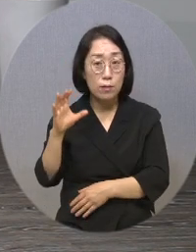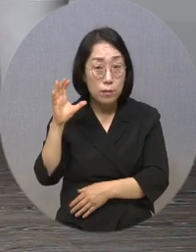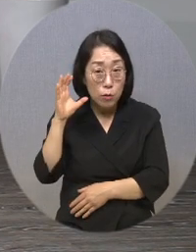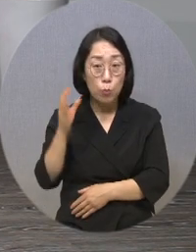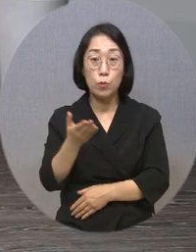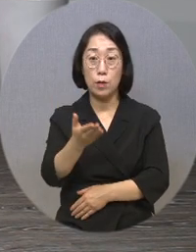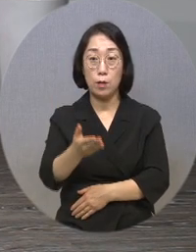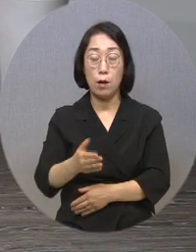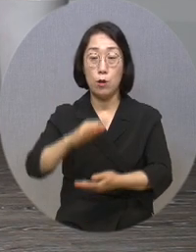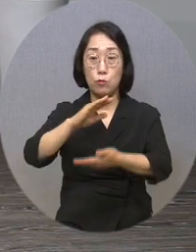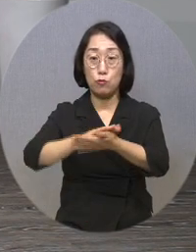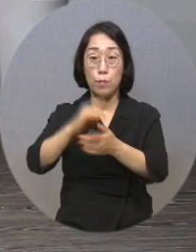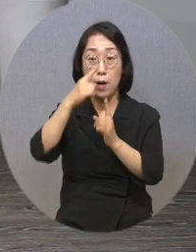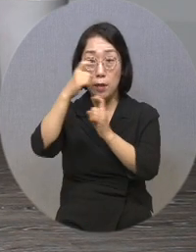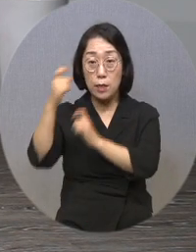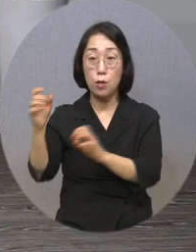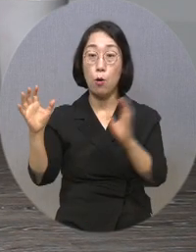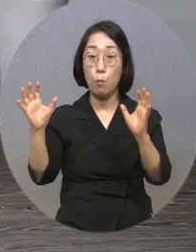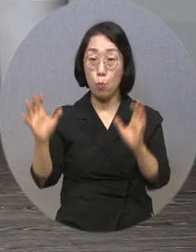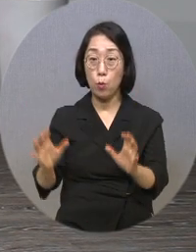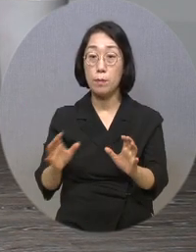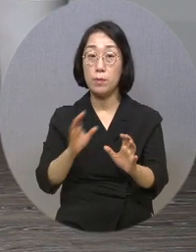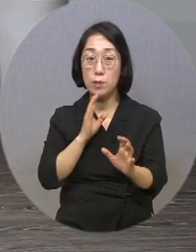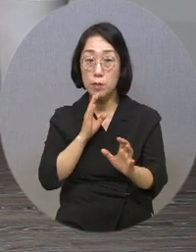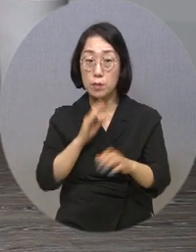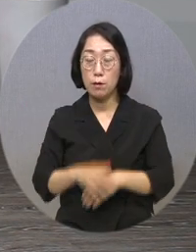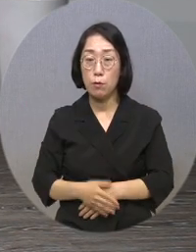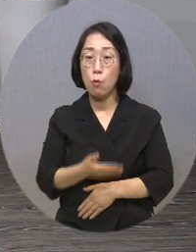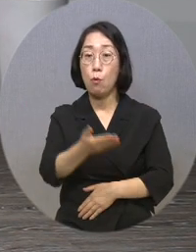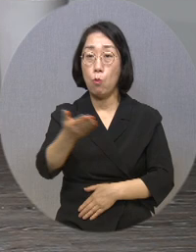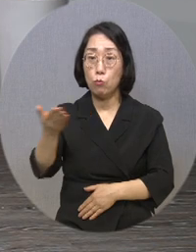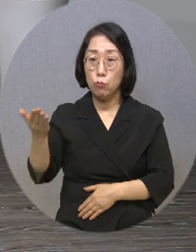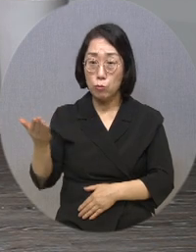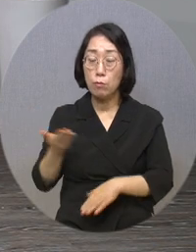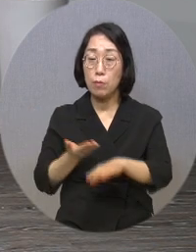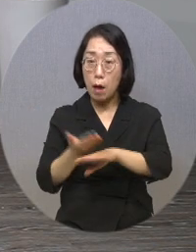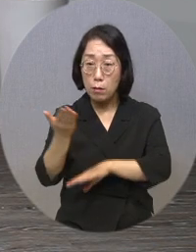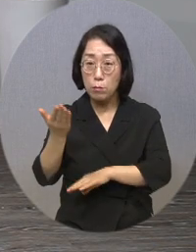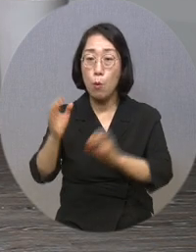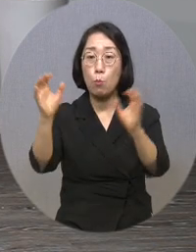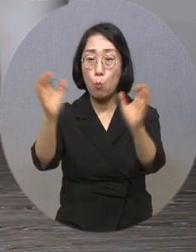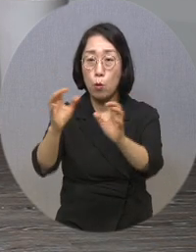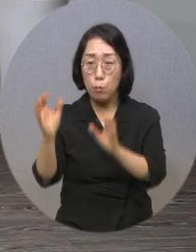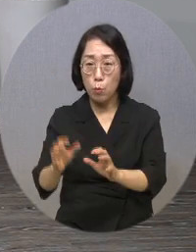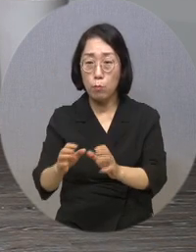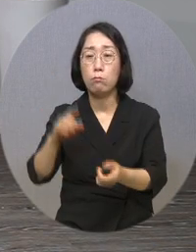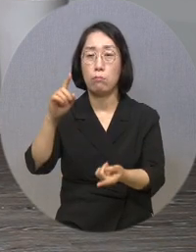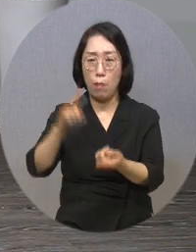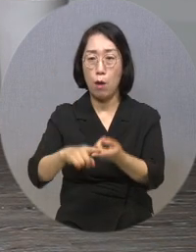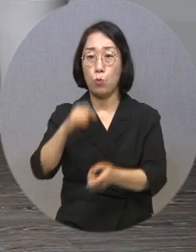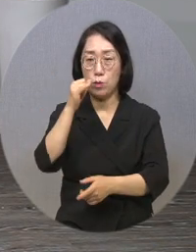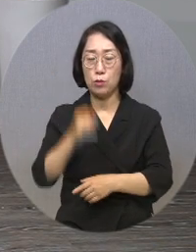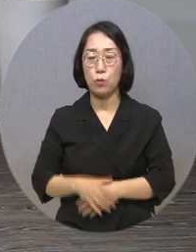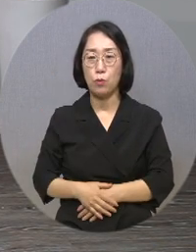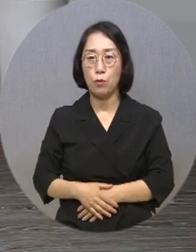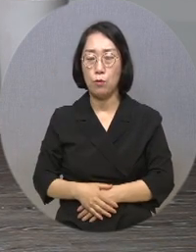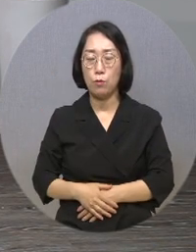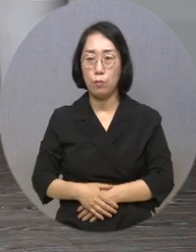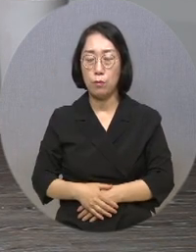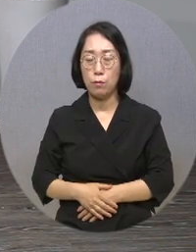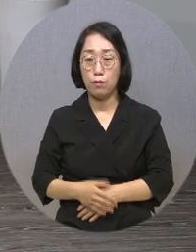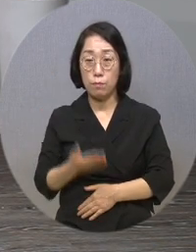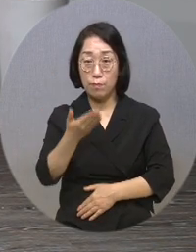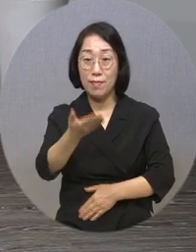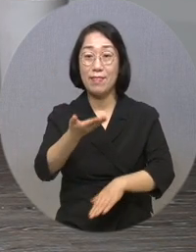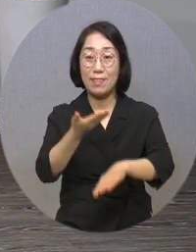출판 기념회라는 게 이제 진행을 하셨던 분들이 되게 많으시다고 제가 좀 들었어요. 근데 이제 말씀을 들으시니까